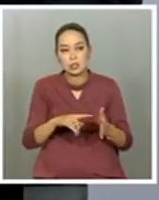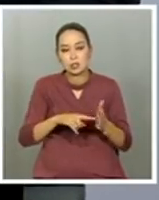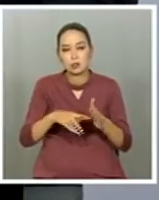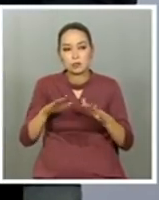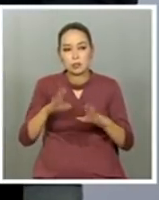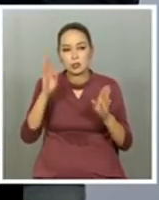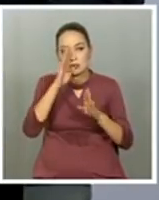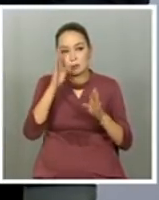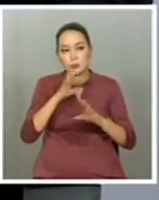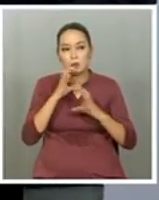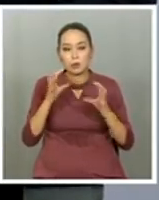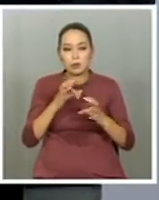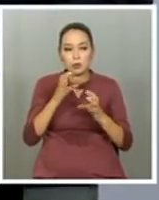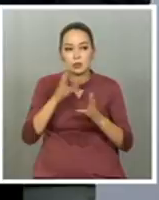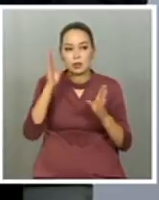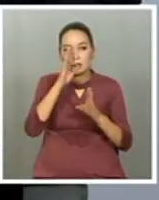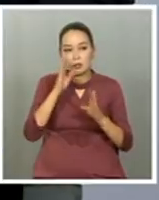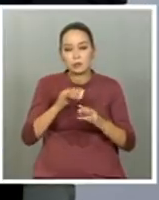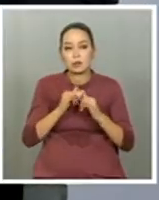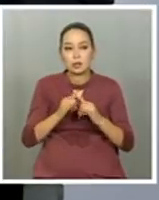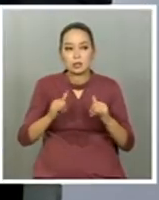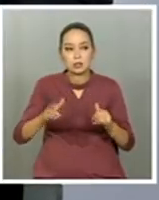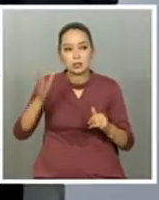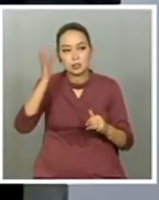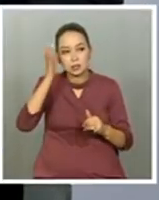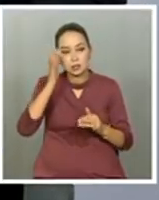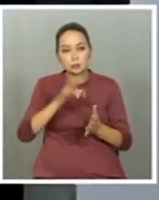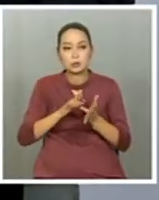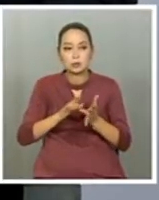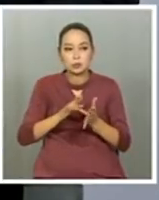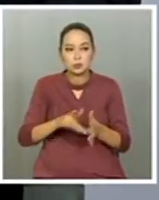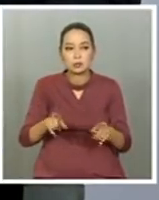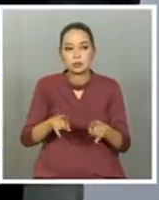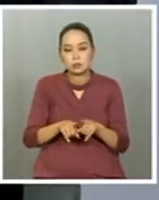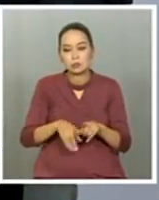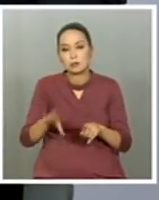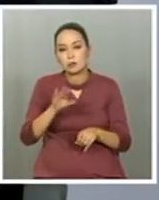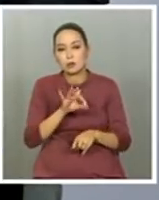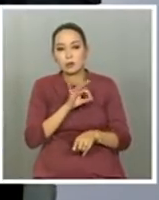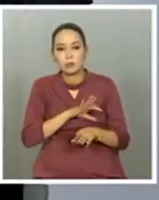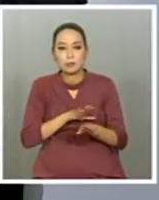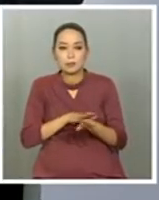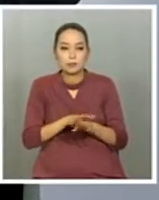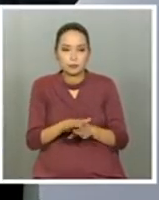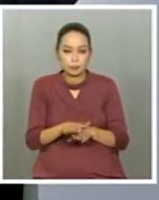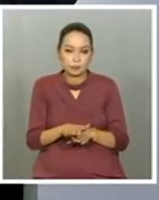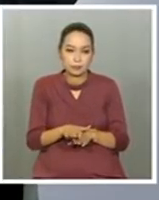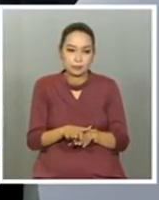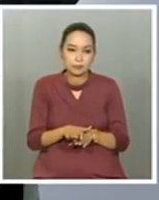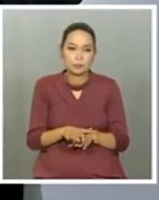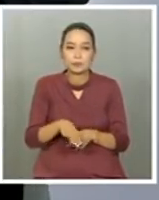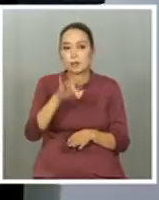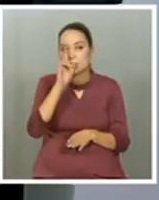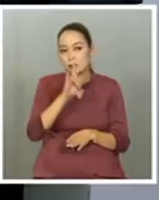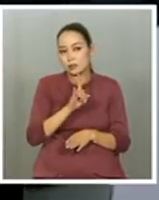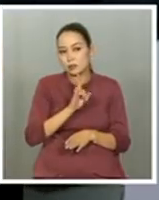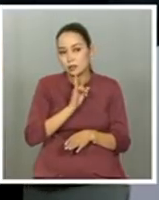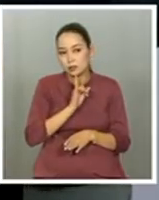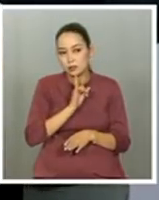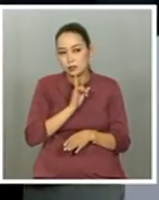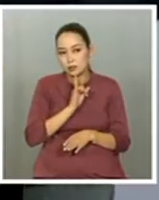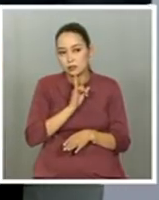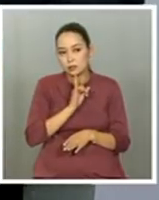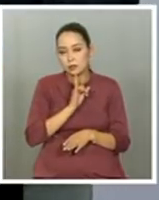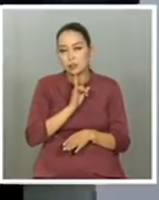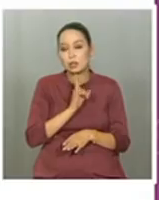табиғатты қорғау, экологиялық ағарту, ғылыми туристік және рекреациялық мақсатта пайдалану. Қазақстанда ұлттық парктер